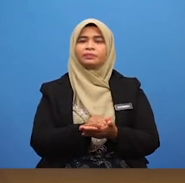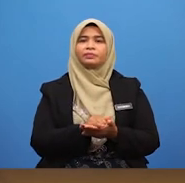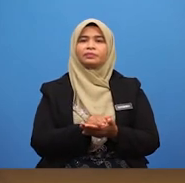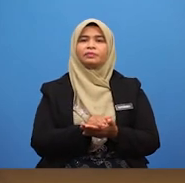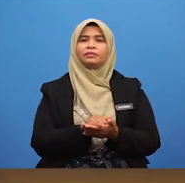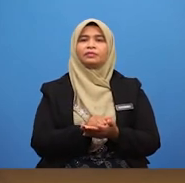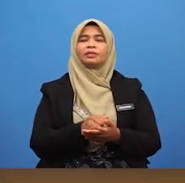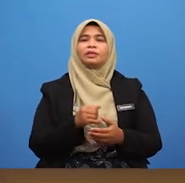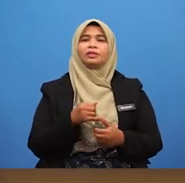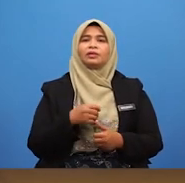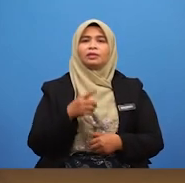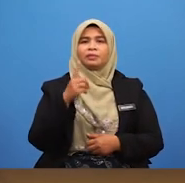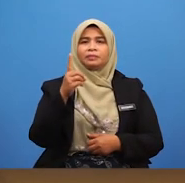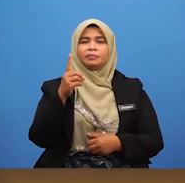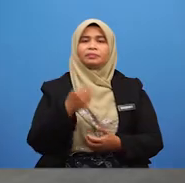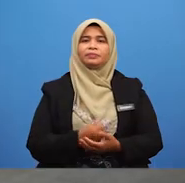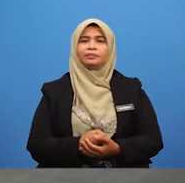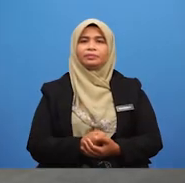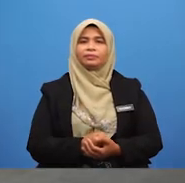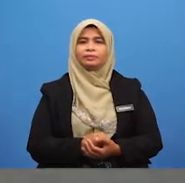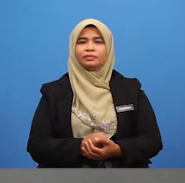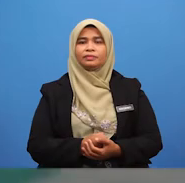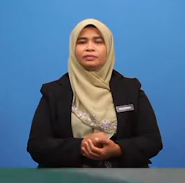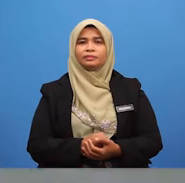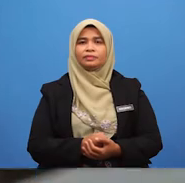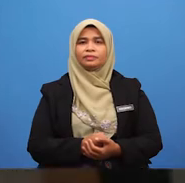Okey, yang pertama,